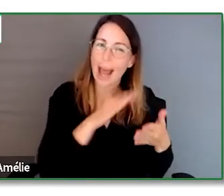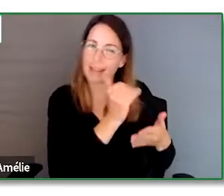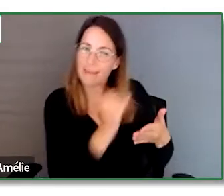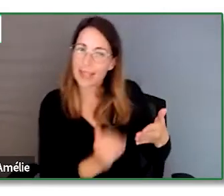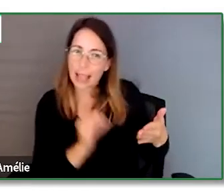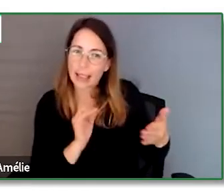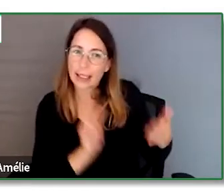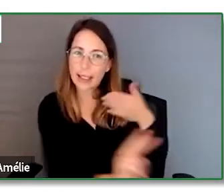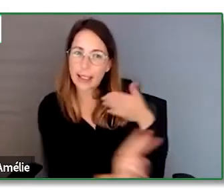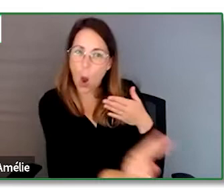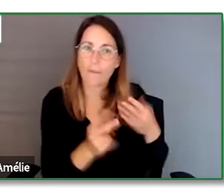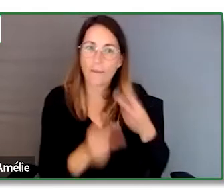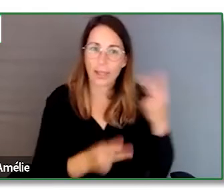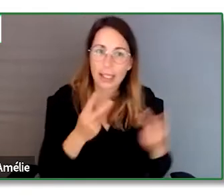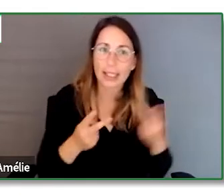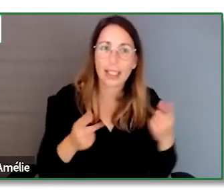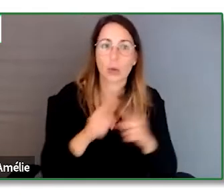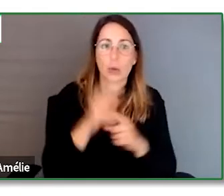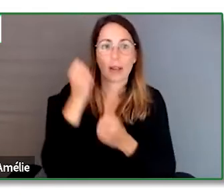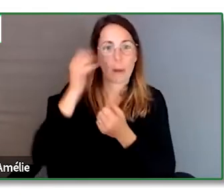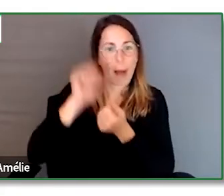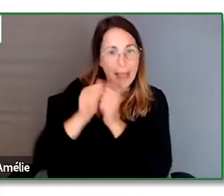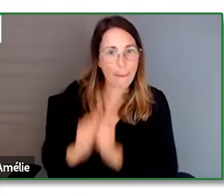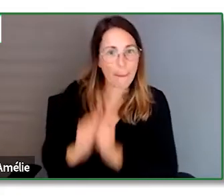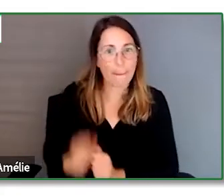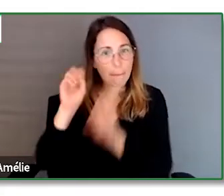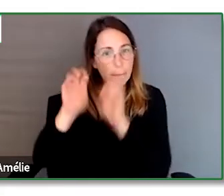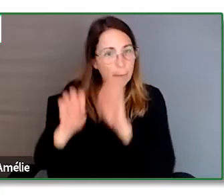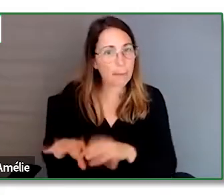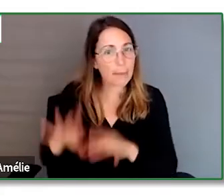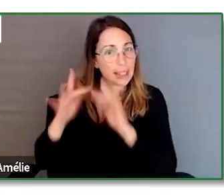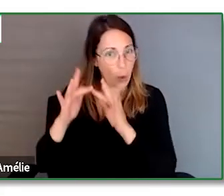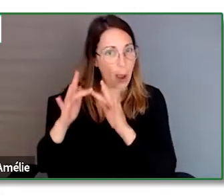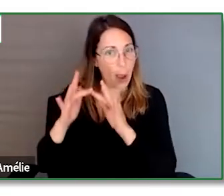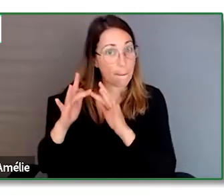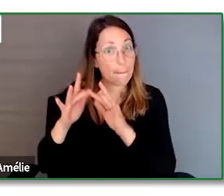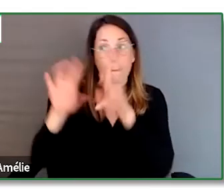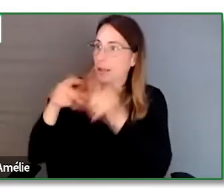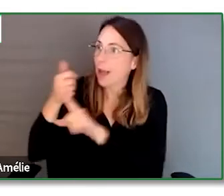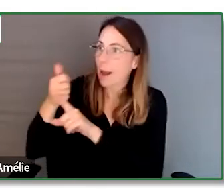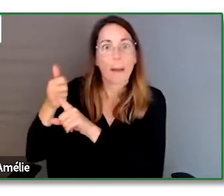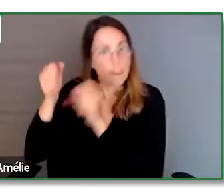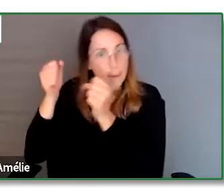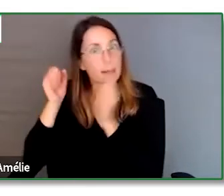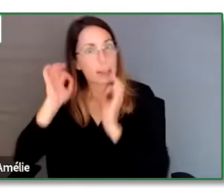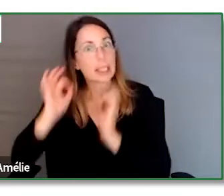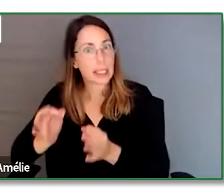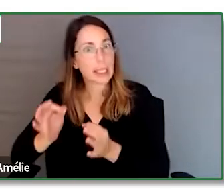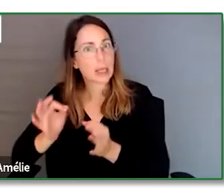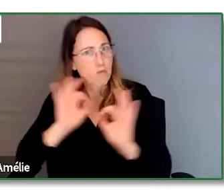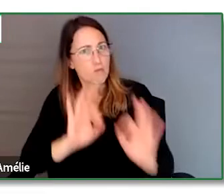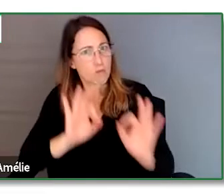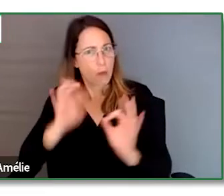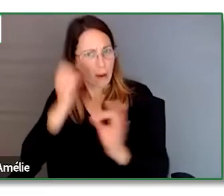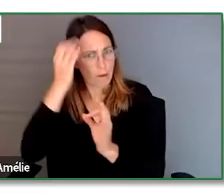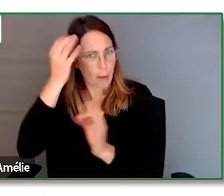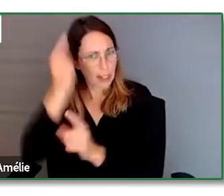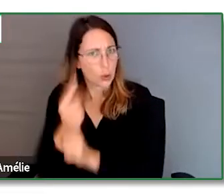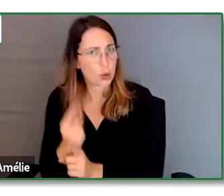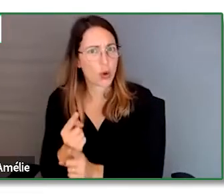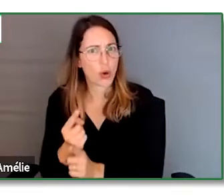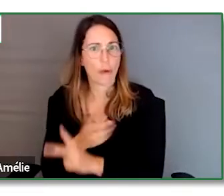sur le site Web pour que la personne puisse prendre une décision bien informée plutôt que de se dire « oui, probablement, ça sera accessible ».